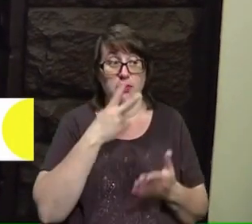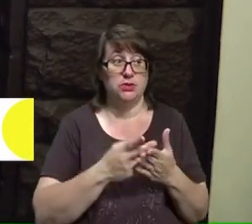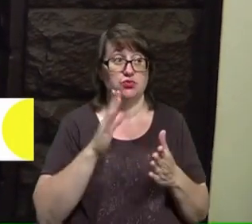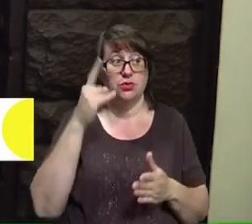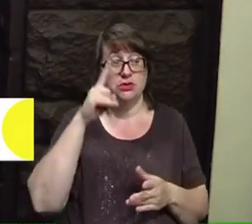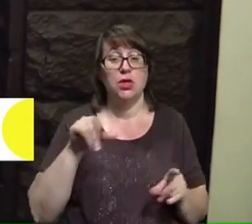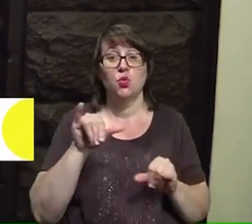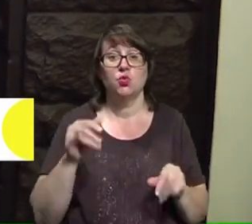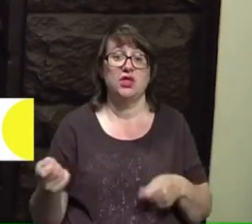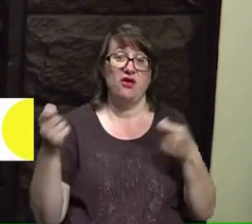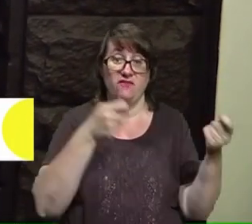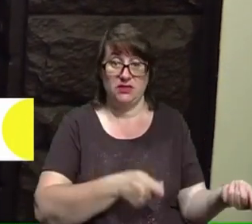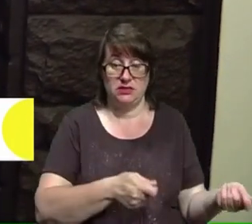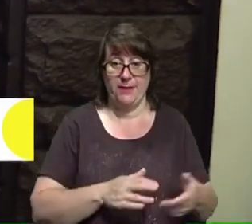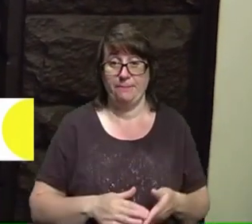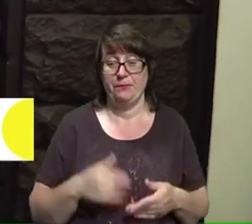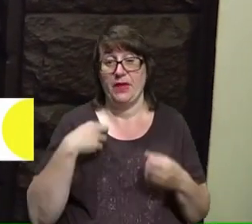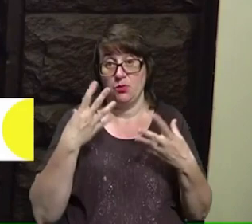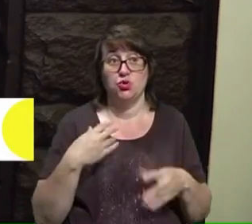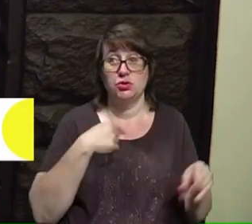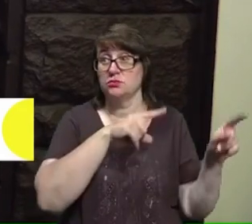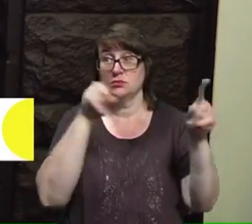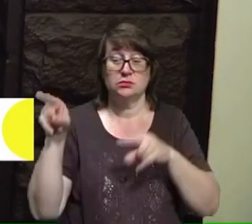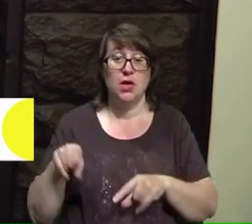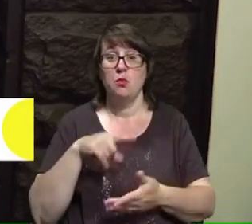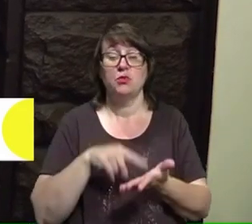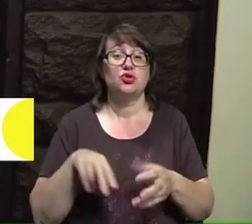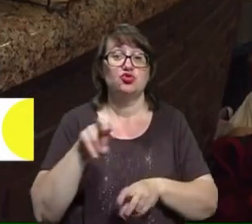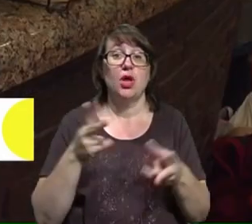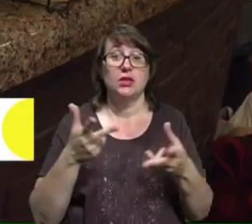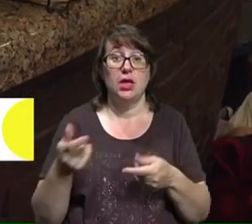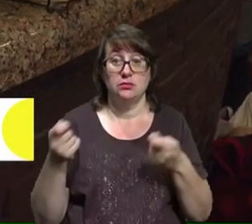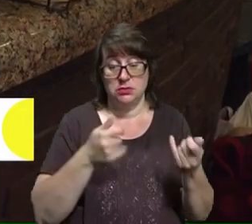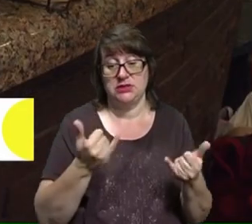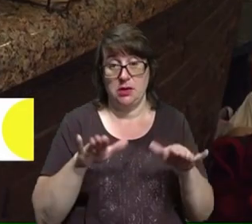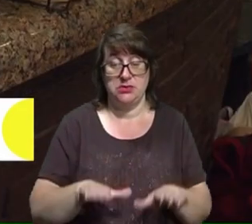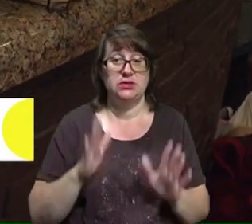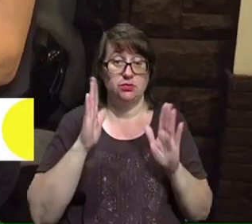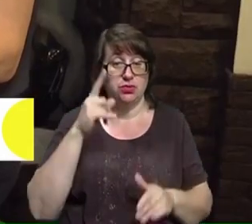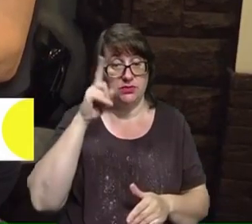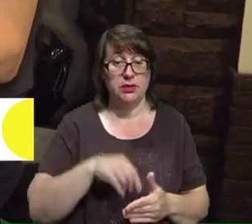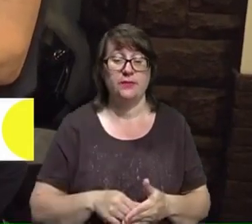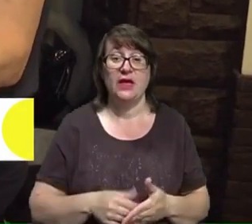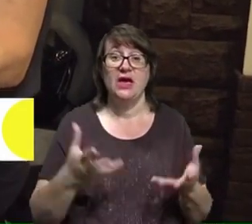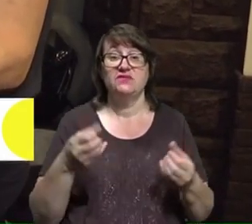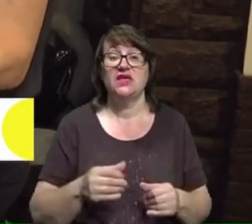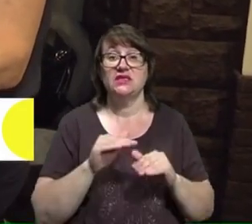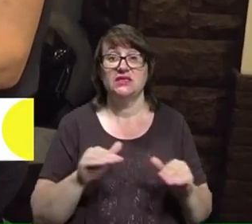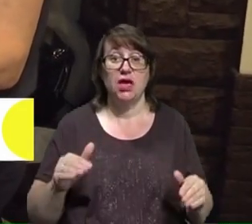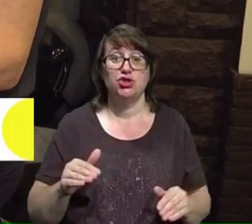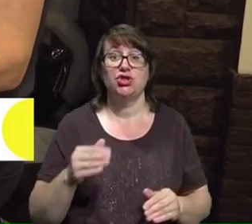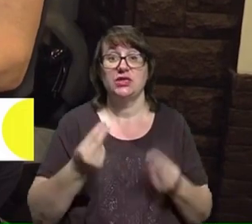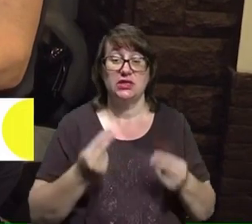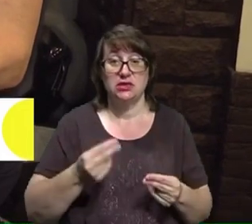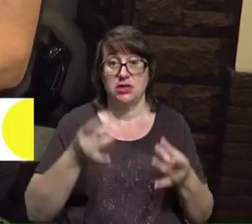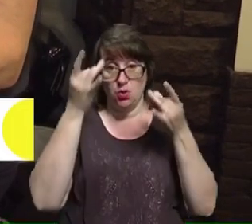Ми просто їздили по місту і шукали, куди завезти, а тепер будемо знати, куди. Взяти дитячі ігри для культурно-мистецького